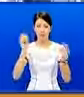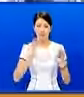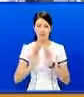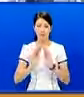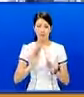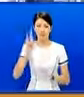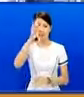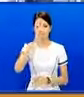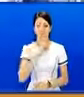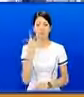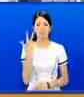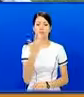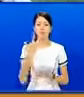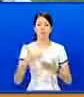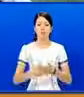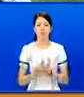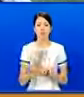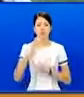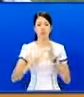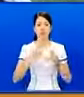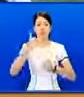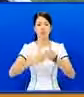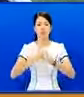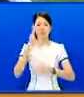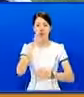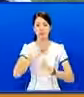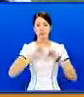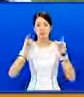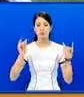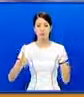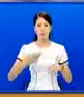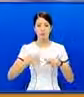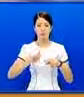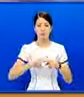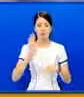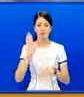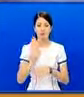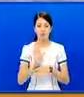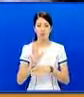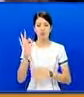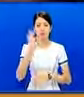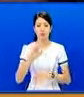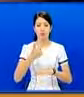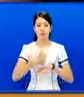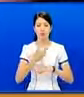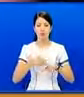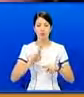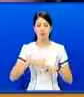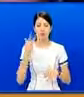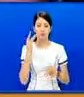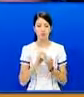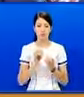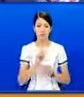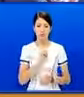үшінші жаңғыруы, жаһандық бәсекеге қабілеттілік атты Қазақстан халқына арнаған жолдауы негіз болды. Жұмыспен тұрақты және нәтижелі